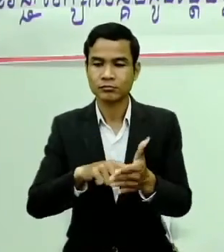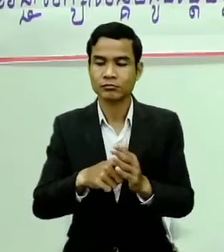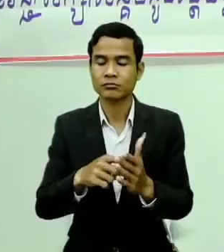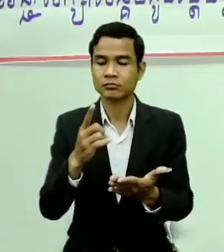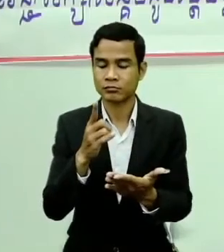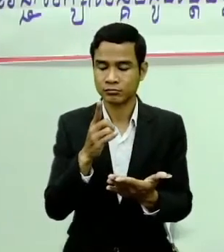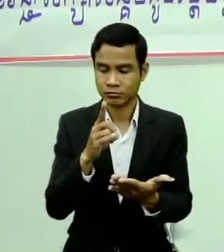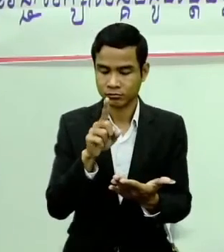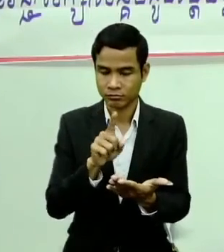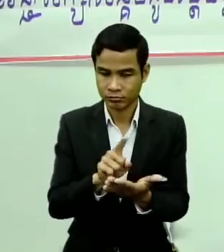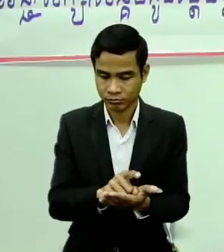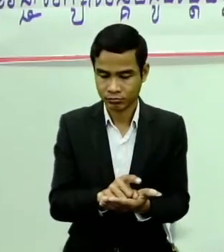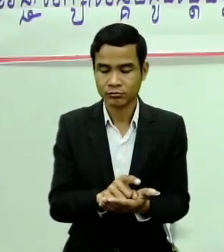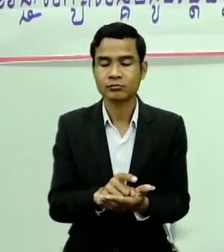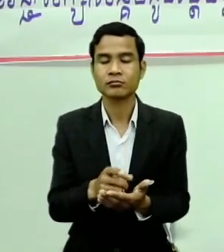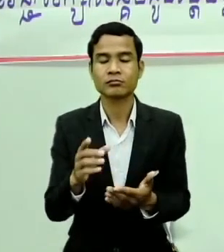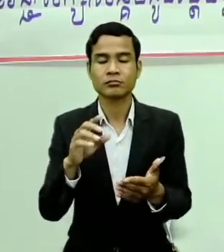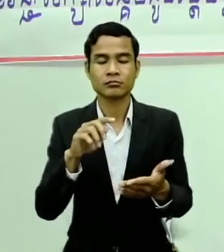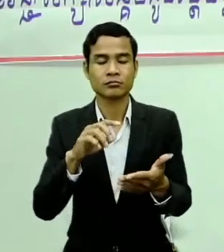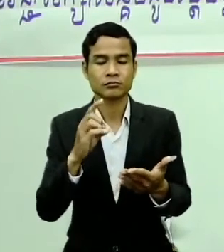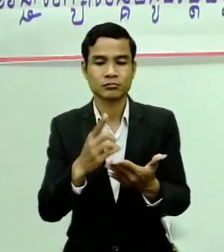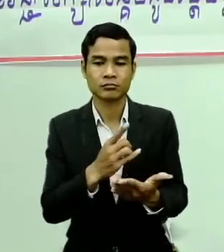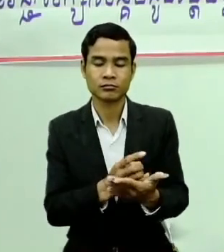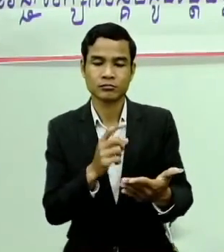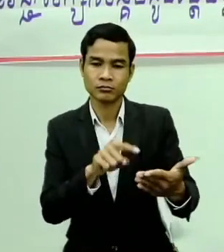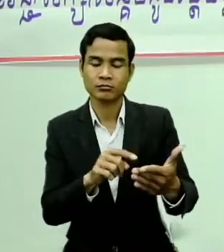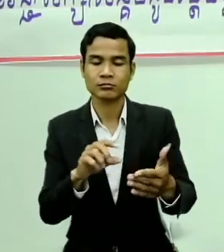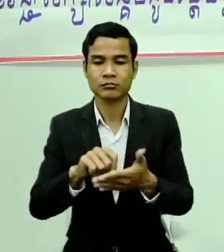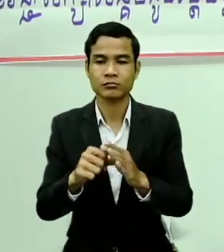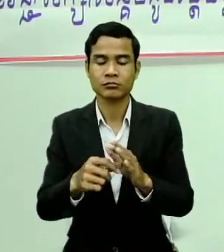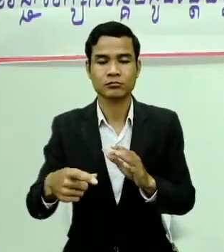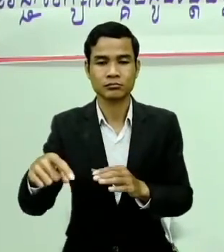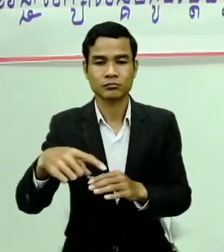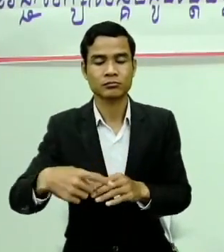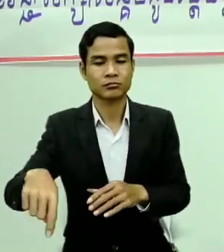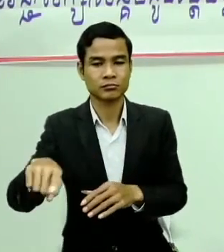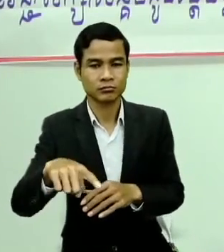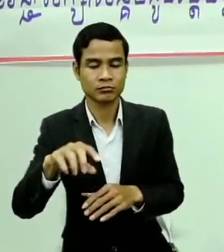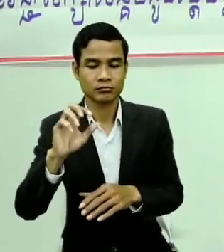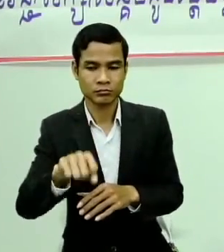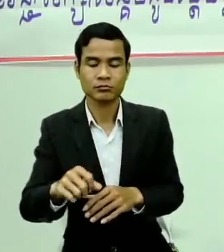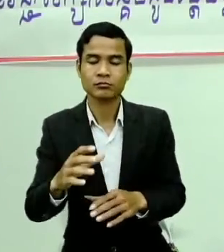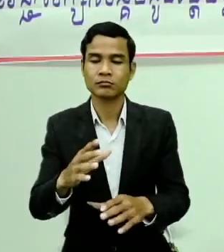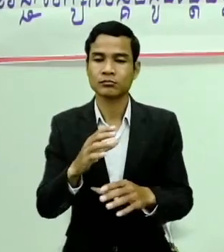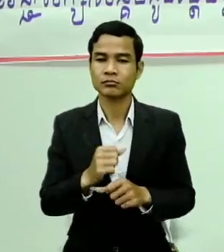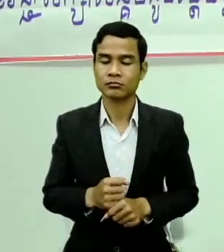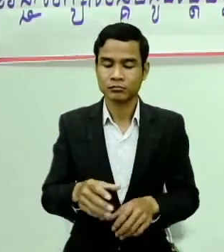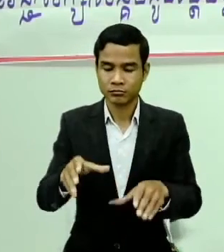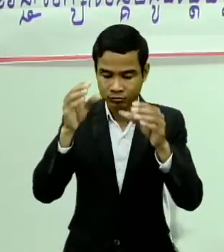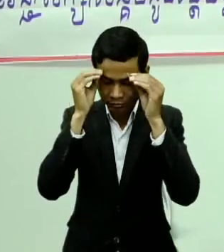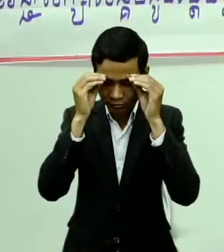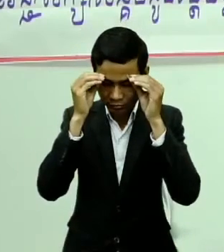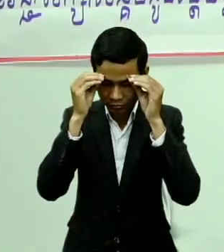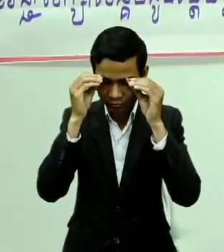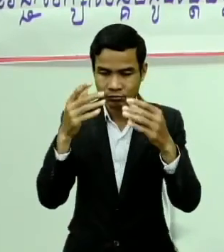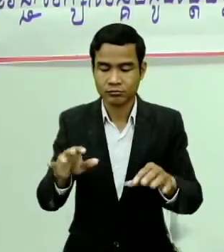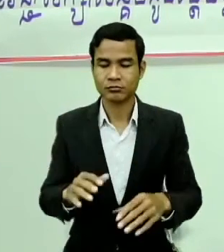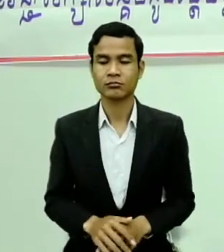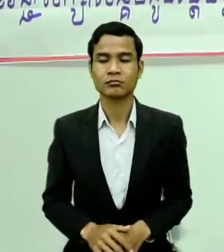khăn xâm khăn nơi khăn ông mê riêng được bỏ dưỡng. Nước miên này tha con tiếng ọc nế. Tớ tụt bán nơi chấm nét đắng